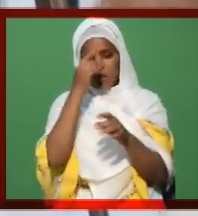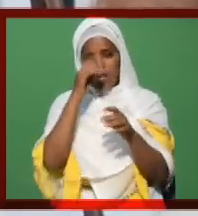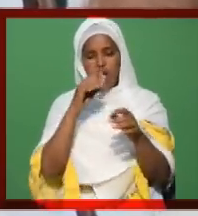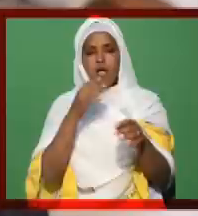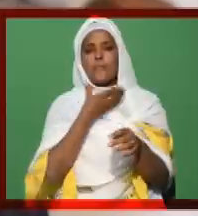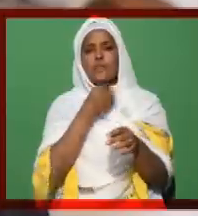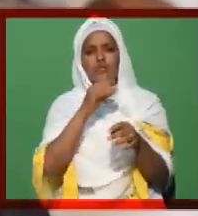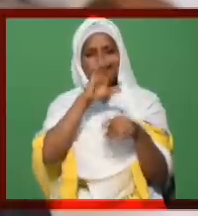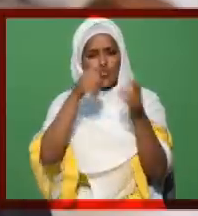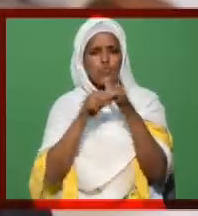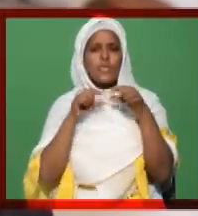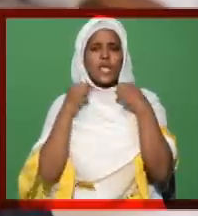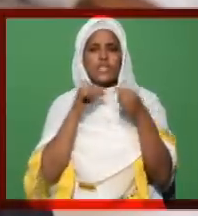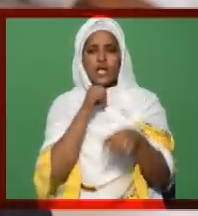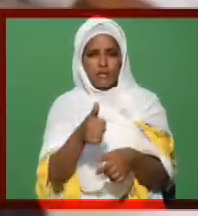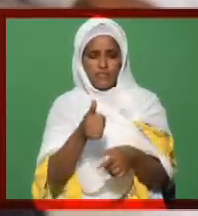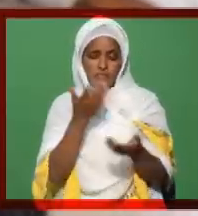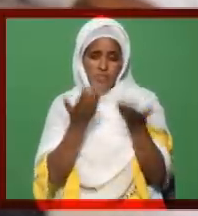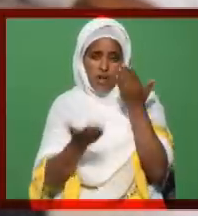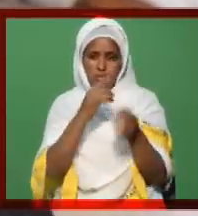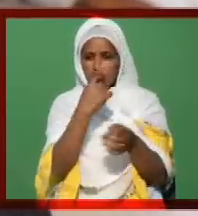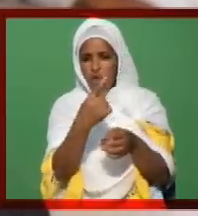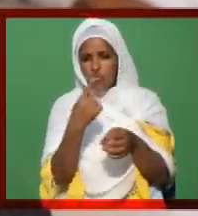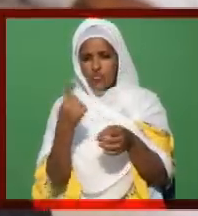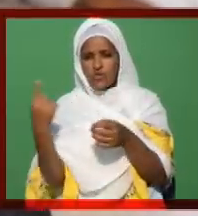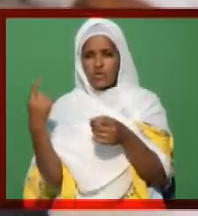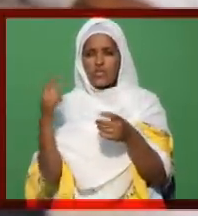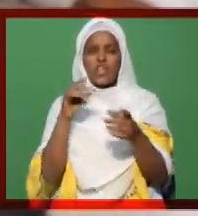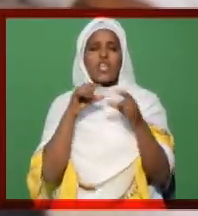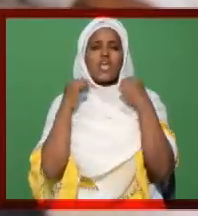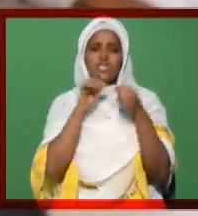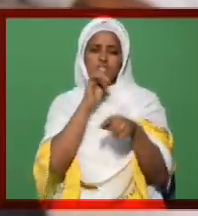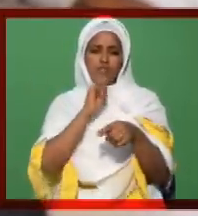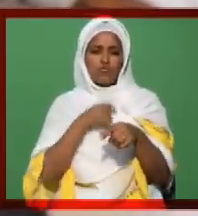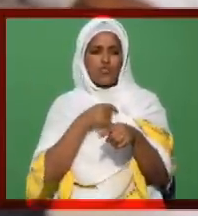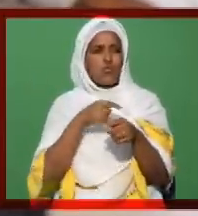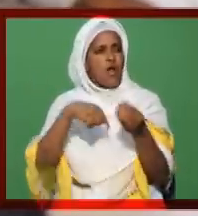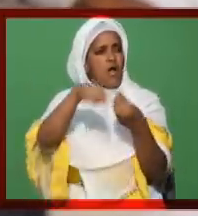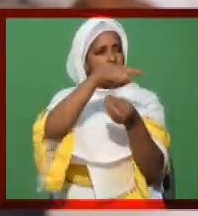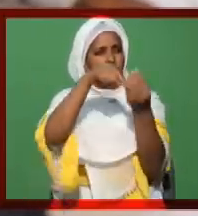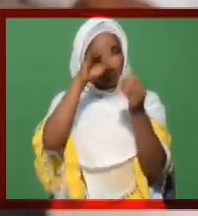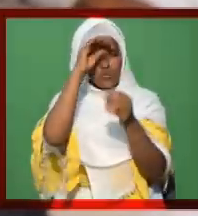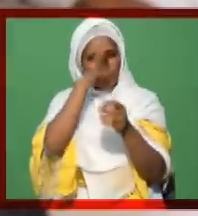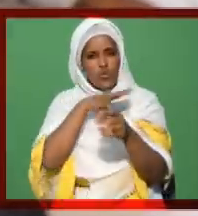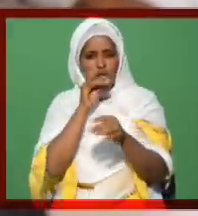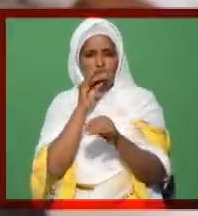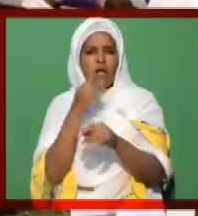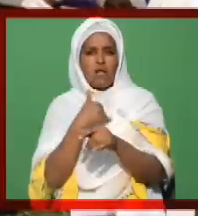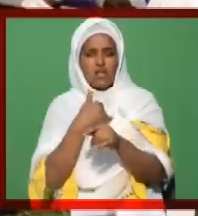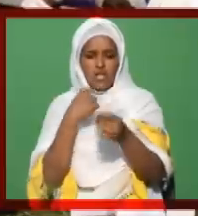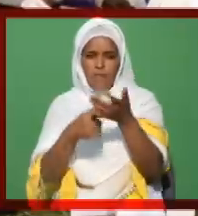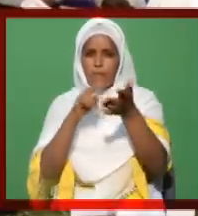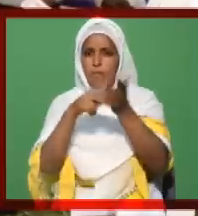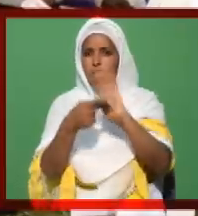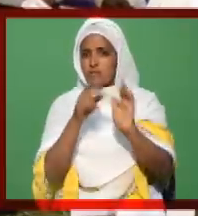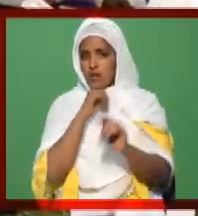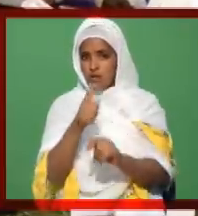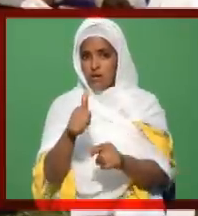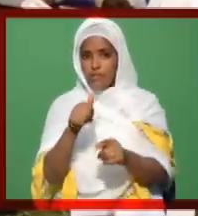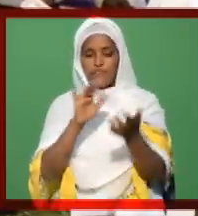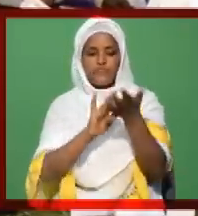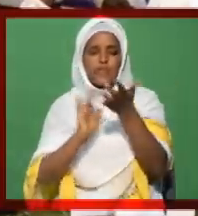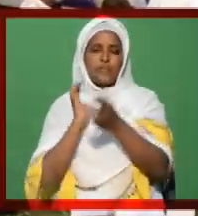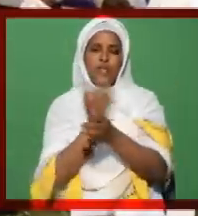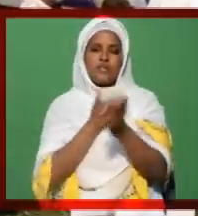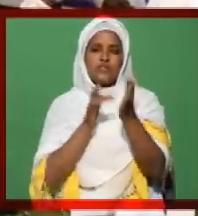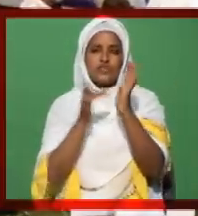አይደለም። ሁሉም ሰው ማለት ነው። ምናልባት አሁን እንዲሁ ቄስ ነን ብለው ብዙ በሰፈር የሚናገሩ ሰዎች አሉ። ያ ማለት አይደለም። መድኃኒታችን